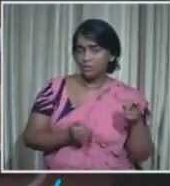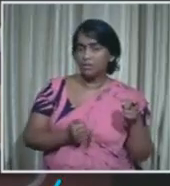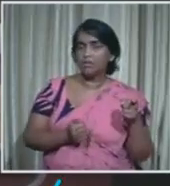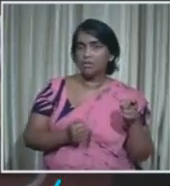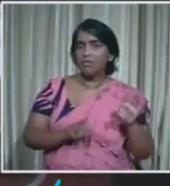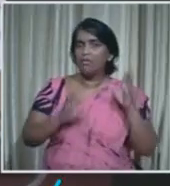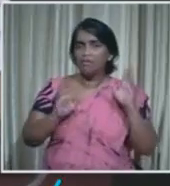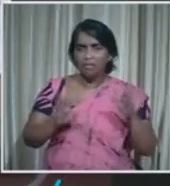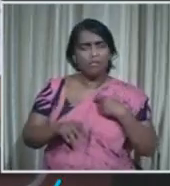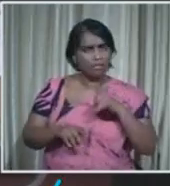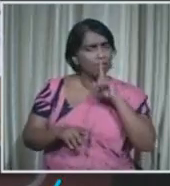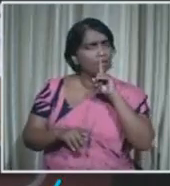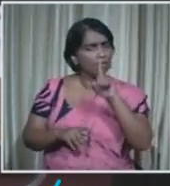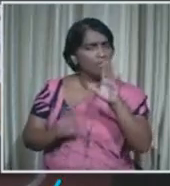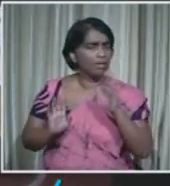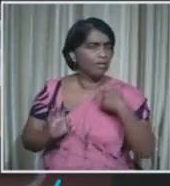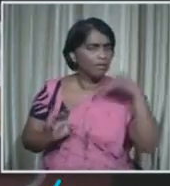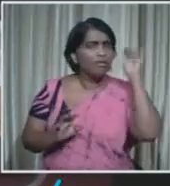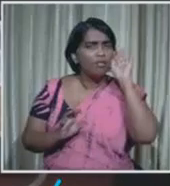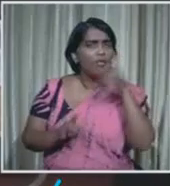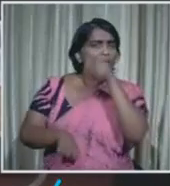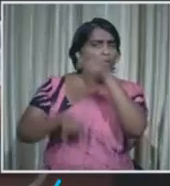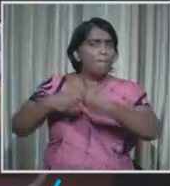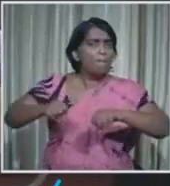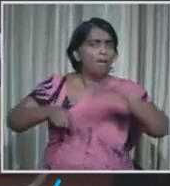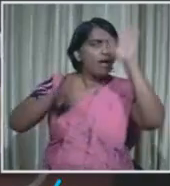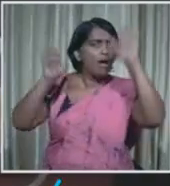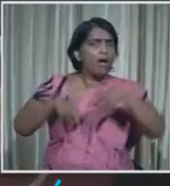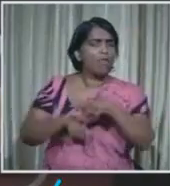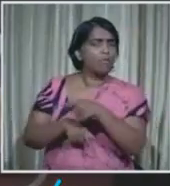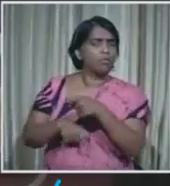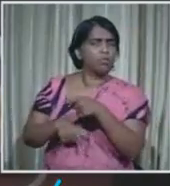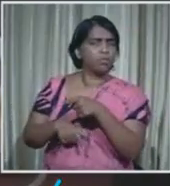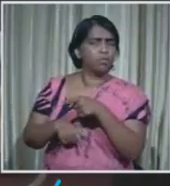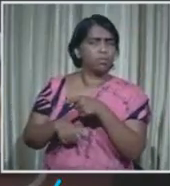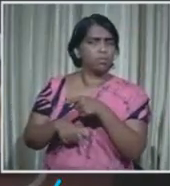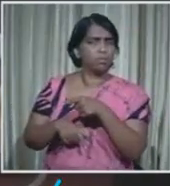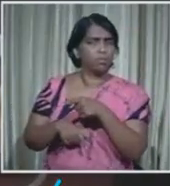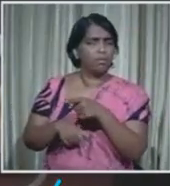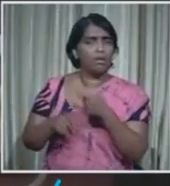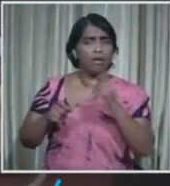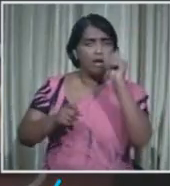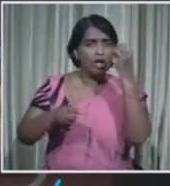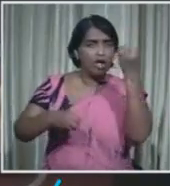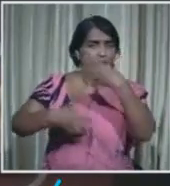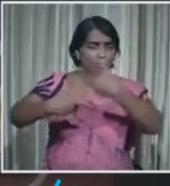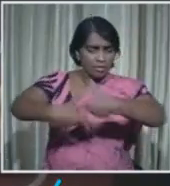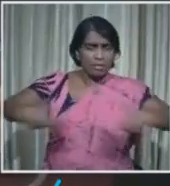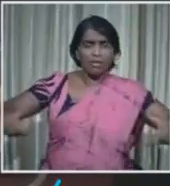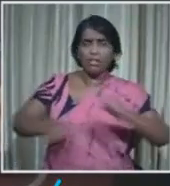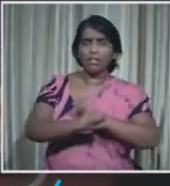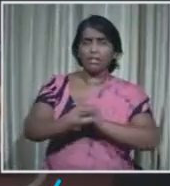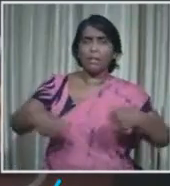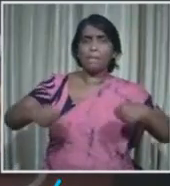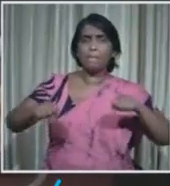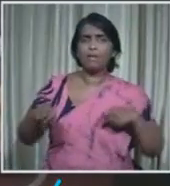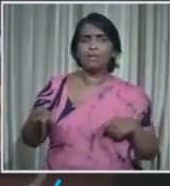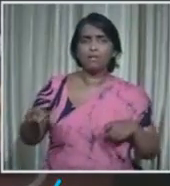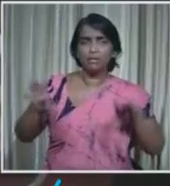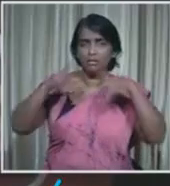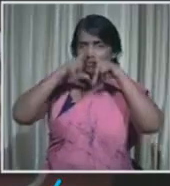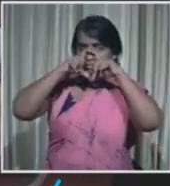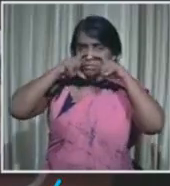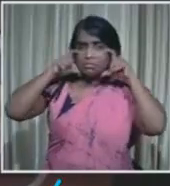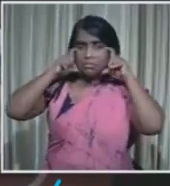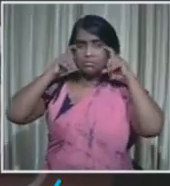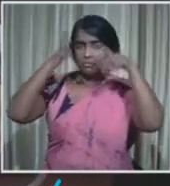මම දැනගන්න කැමති කවුද මේ මෝටර් බයික්ස් වලින් ආවේ නම්බර් ප්ලේට් නැති මෝටර් බයික්ස් මූණු ආවරණය